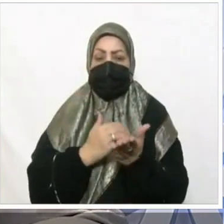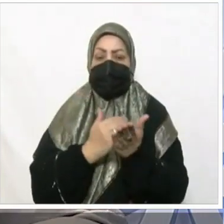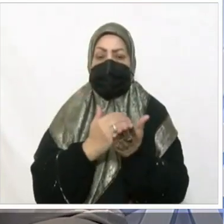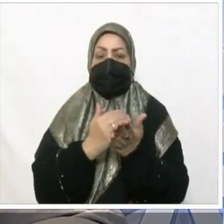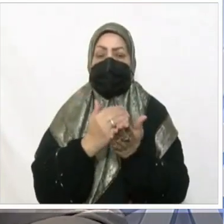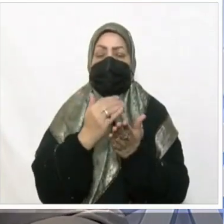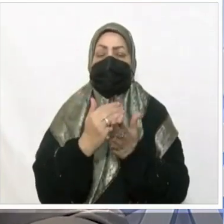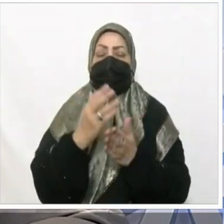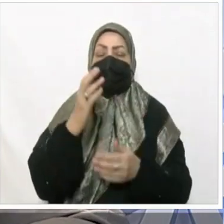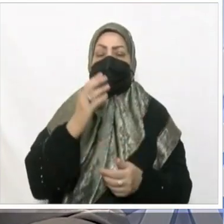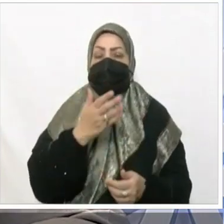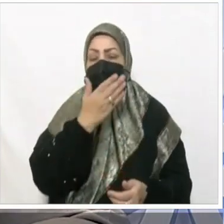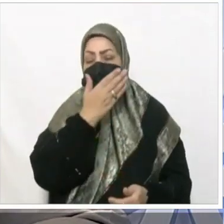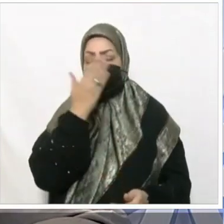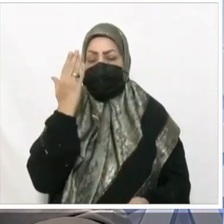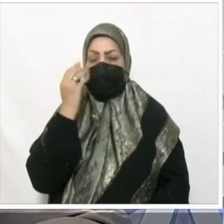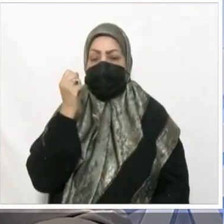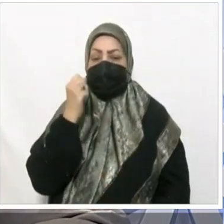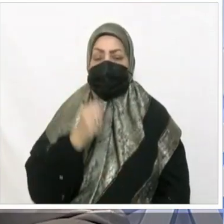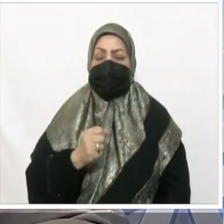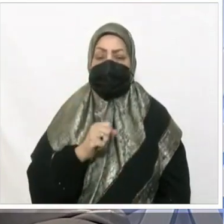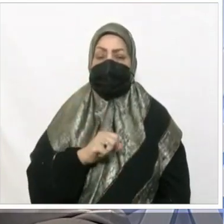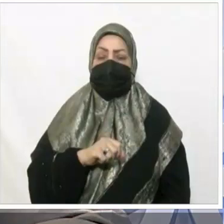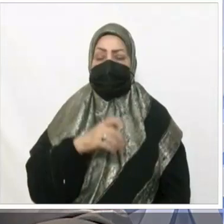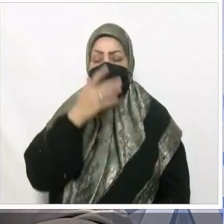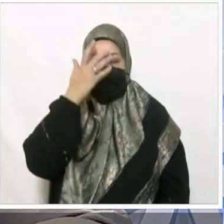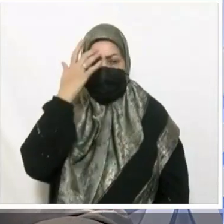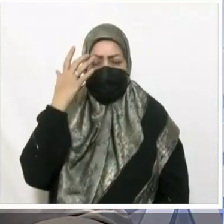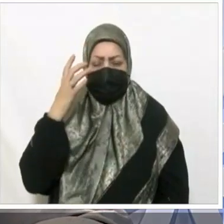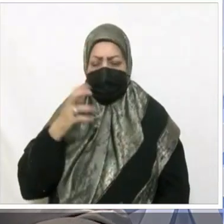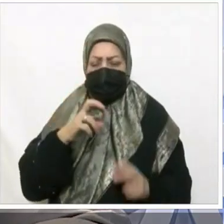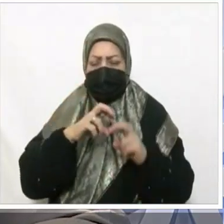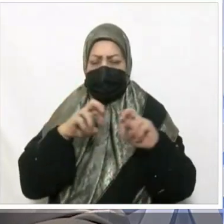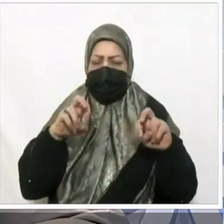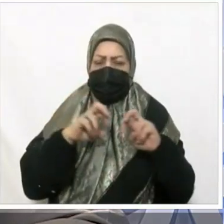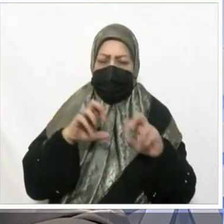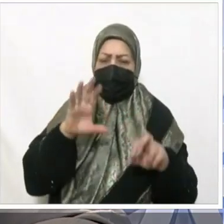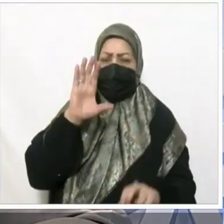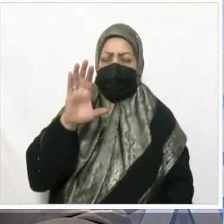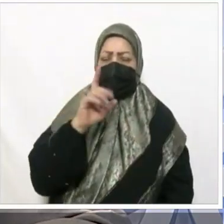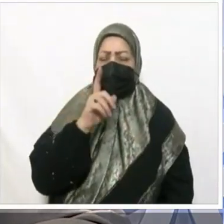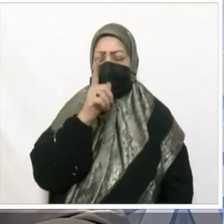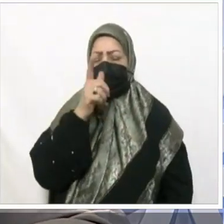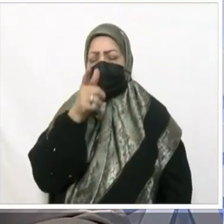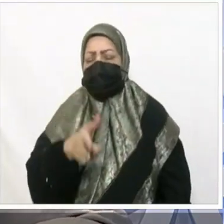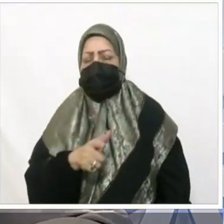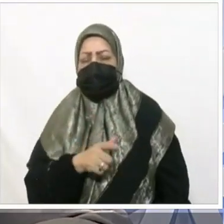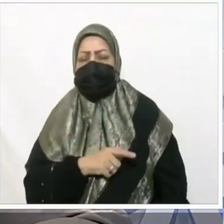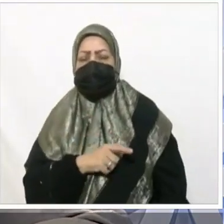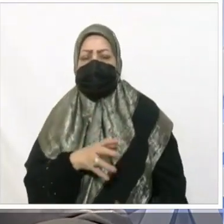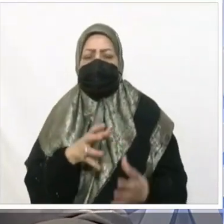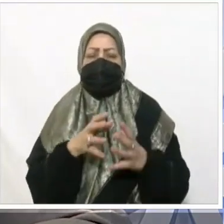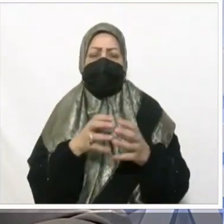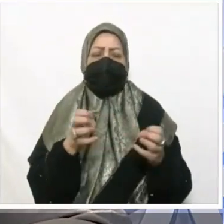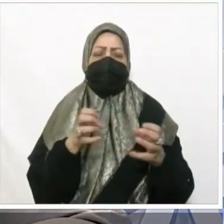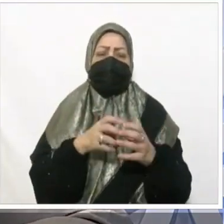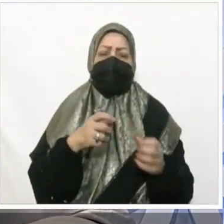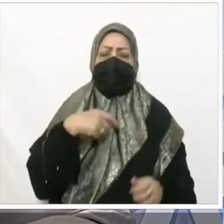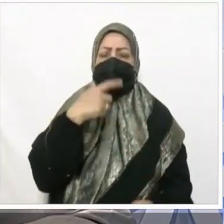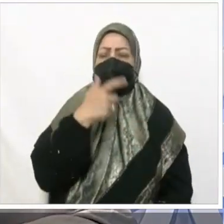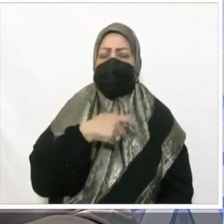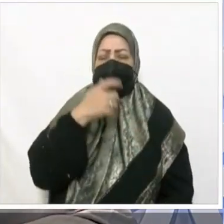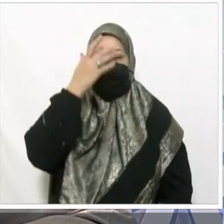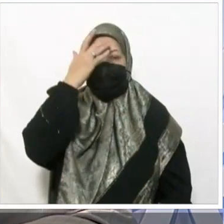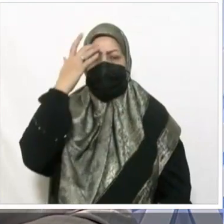وحاشاه، إنما يكمل بعضها بعضا. فالعلماء جمعوا أحاديث الغسل يوم الجمعة، استنبطوا منها أن غسل يوم الجمعة